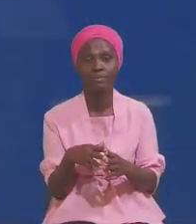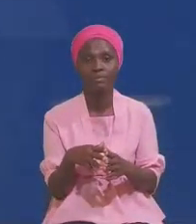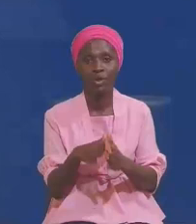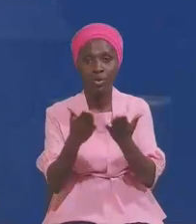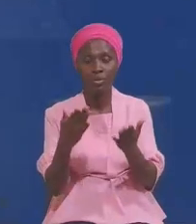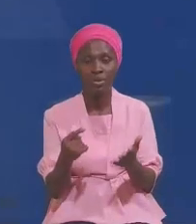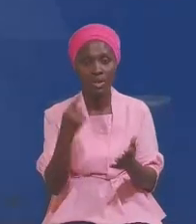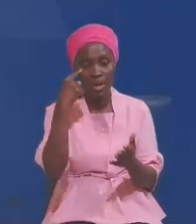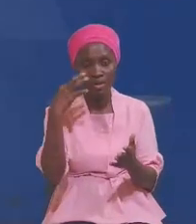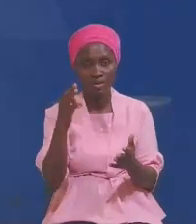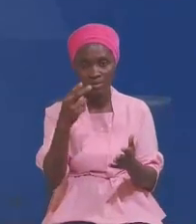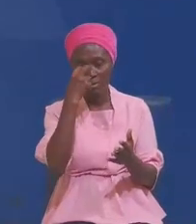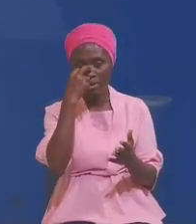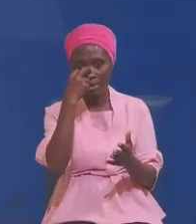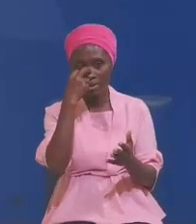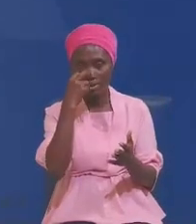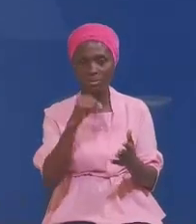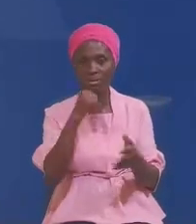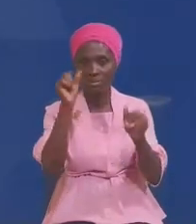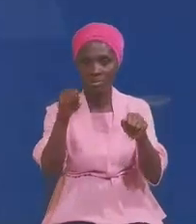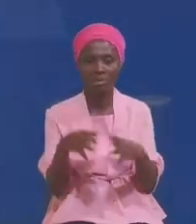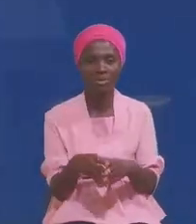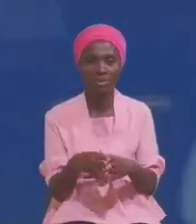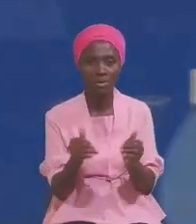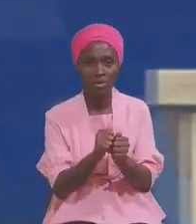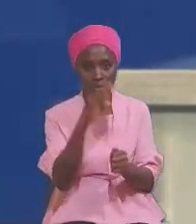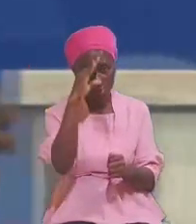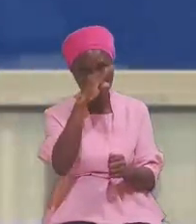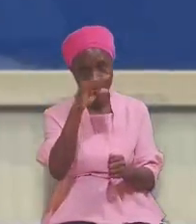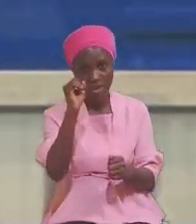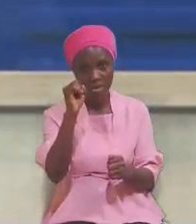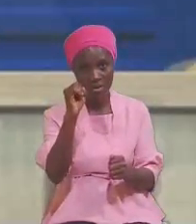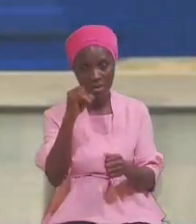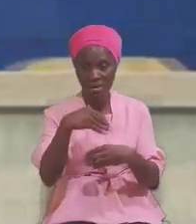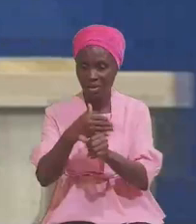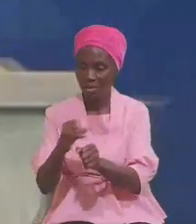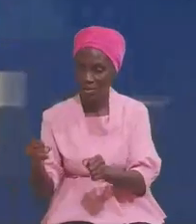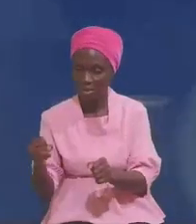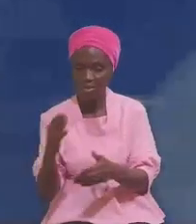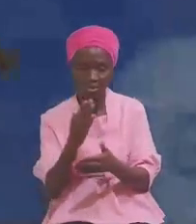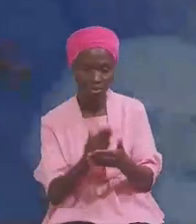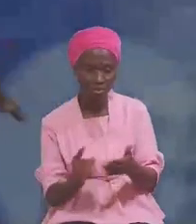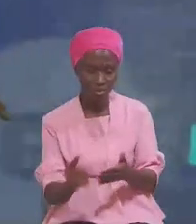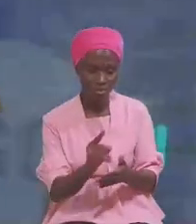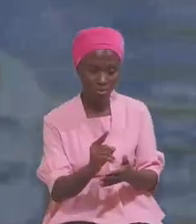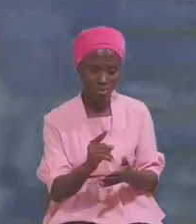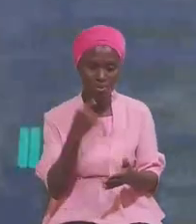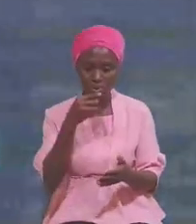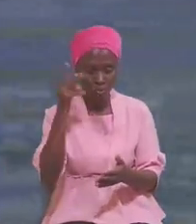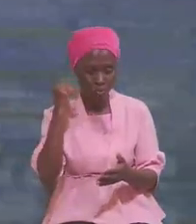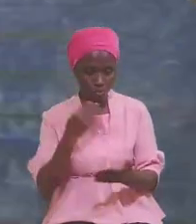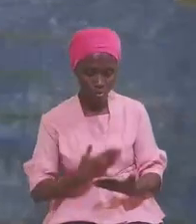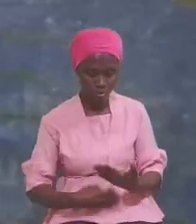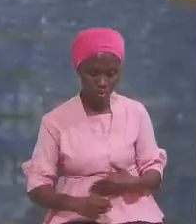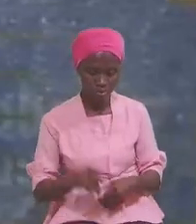les yeux des aveugles est impossible. Aux hommes, de faire quelqu'un qui était